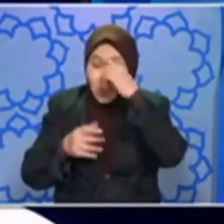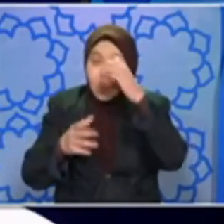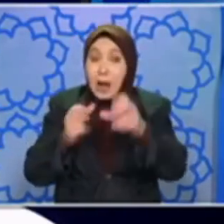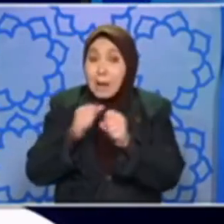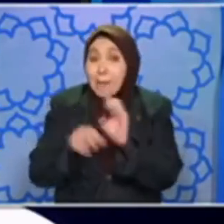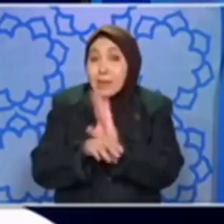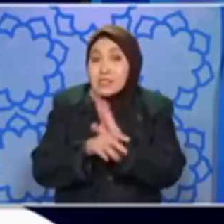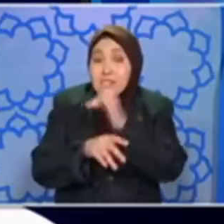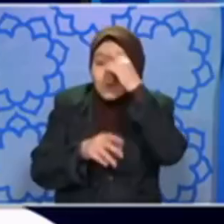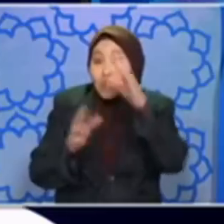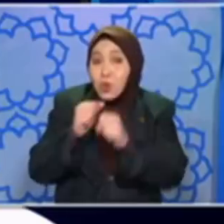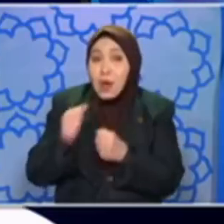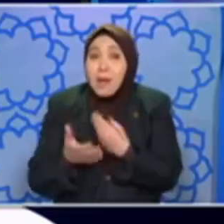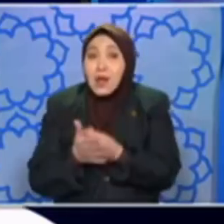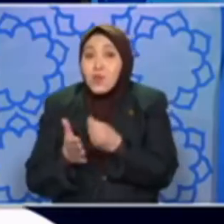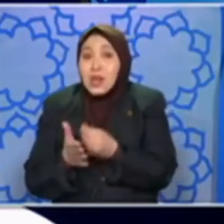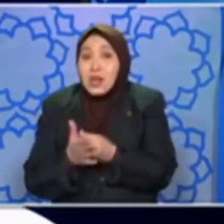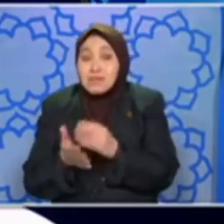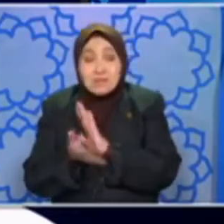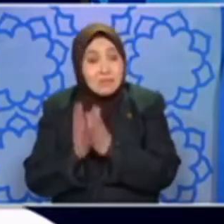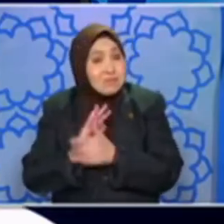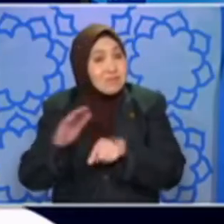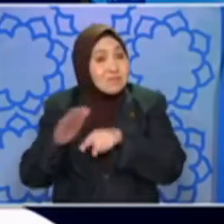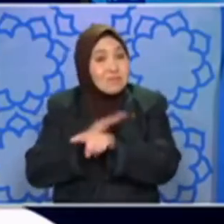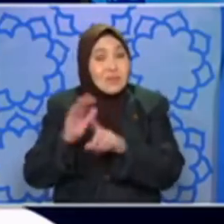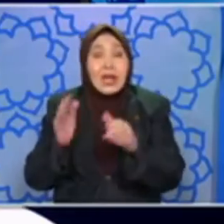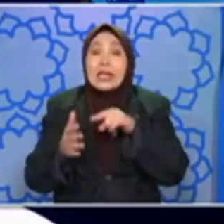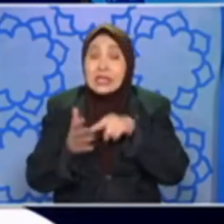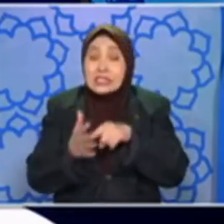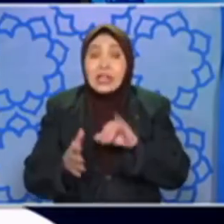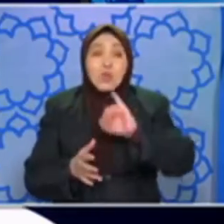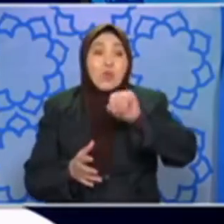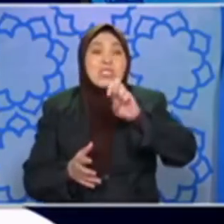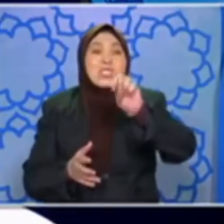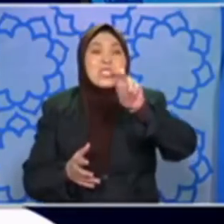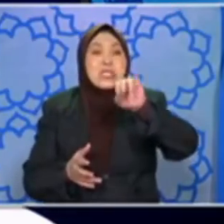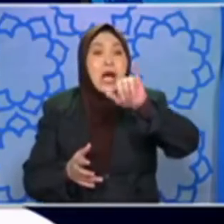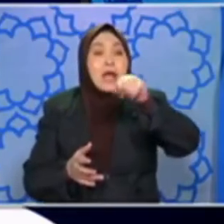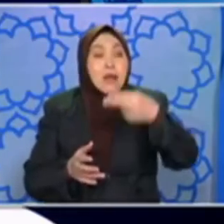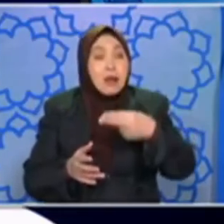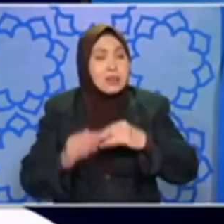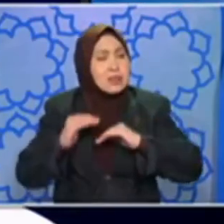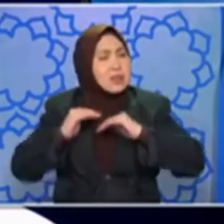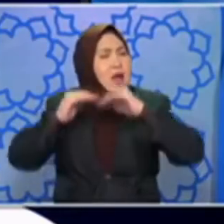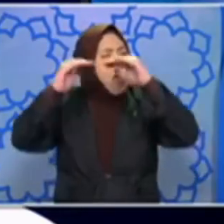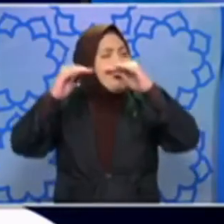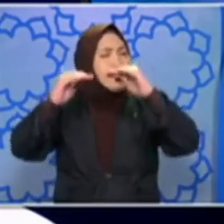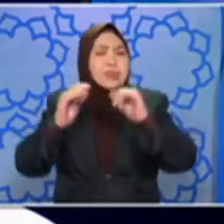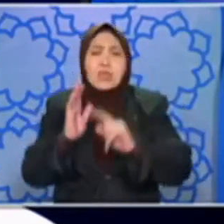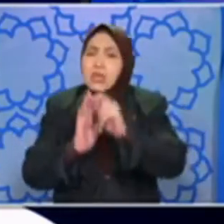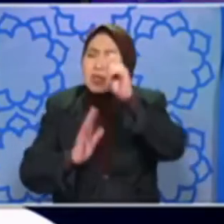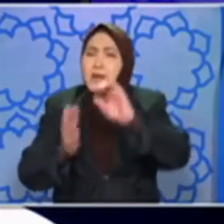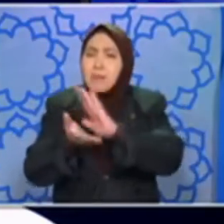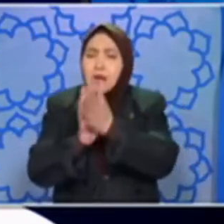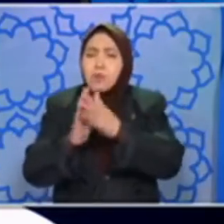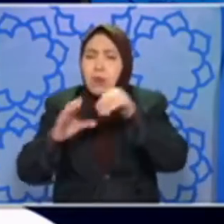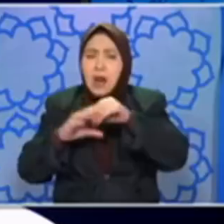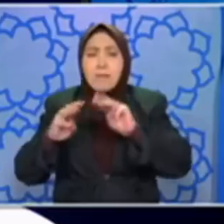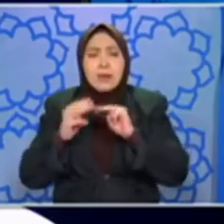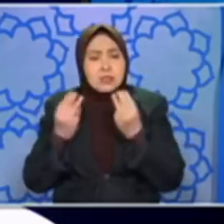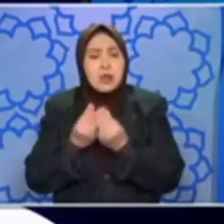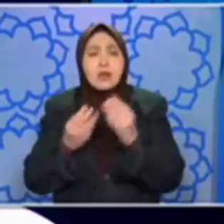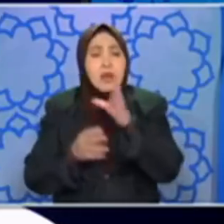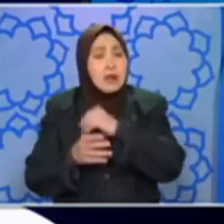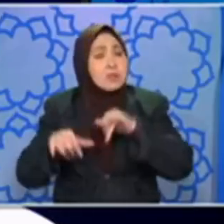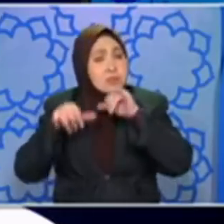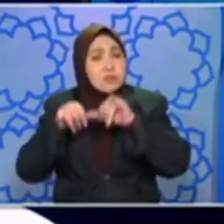Ha, ya, pasal ini adalah satu jenayah tahap tinggi yang berlaku dalam masyarakat. Dan seterusnya